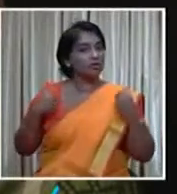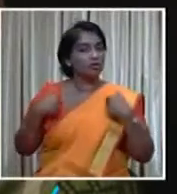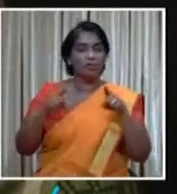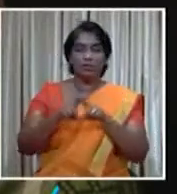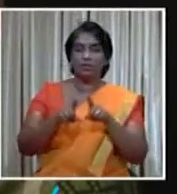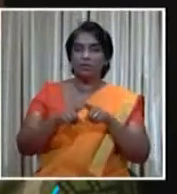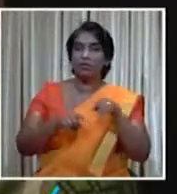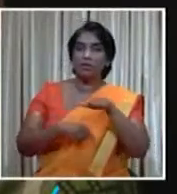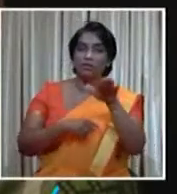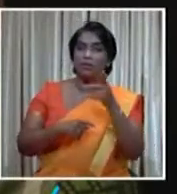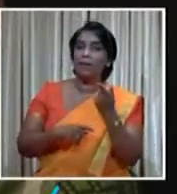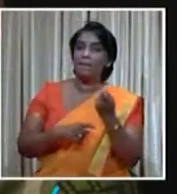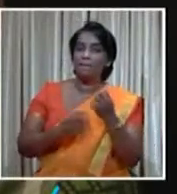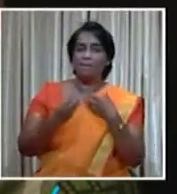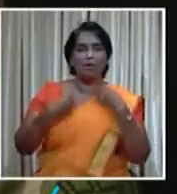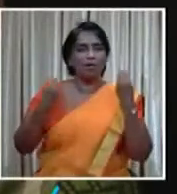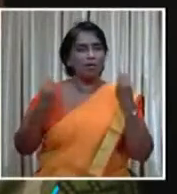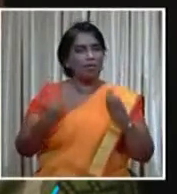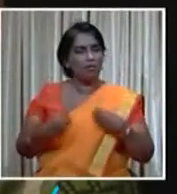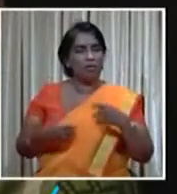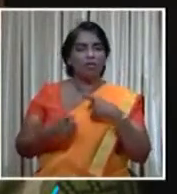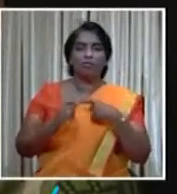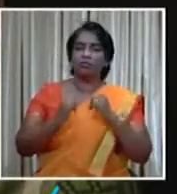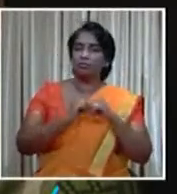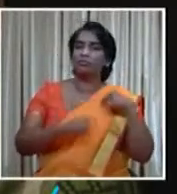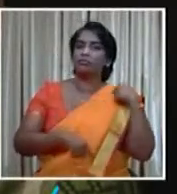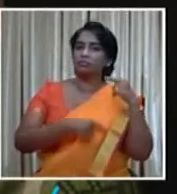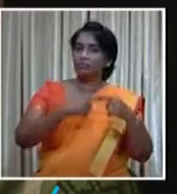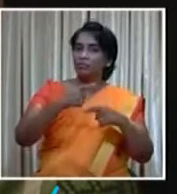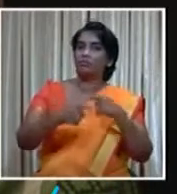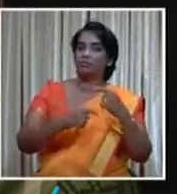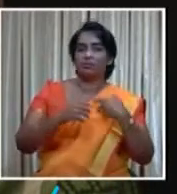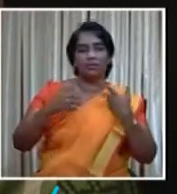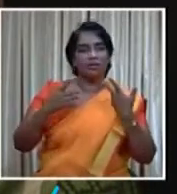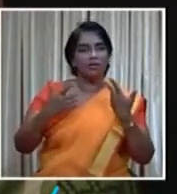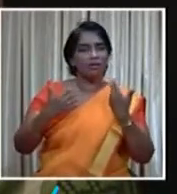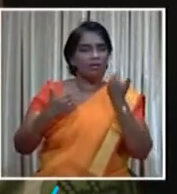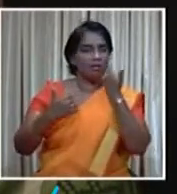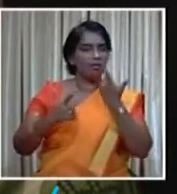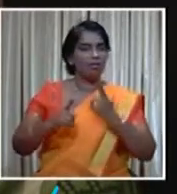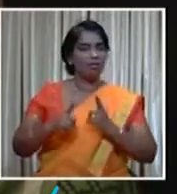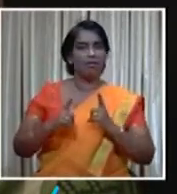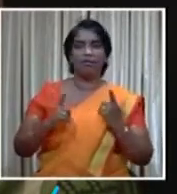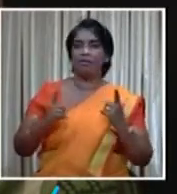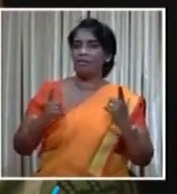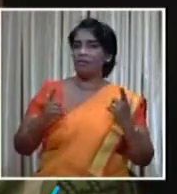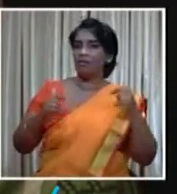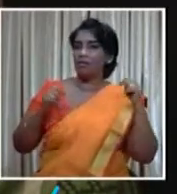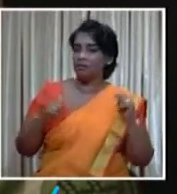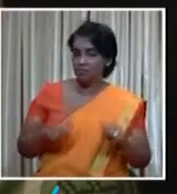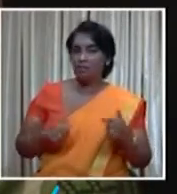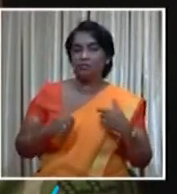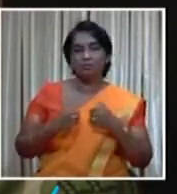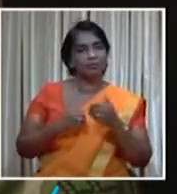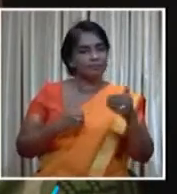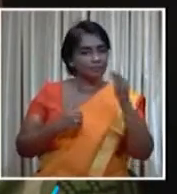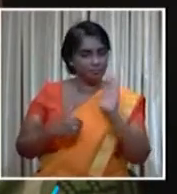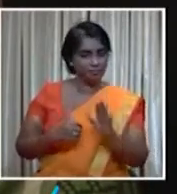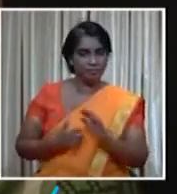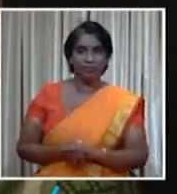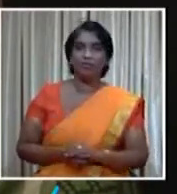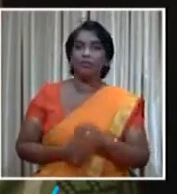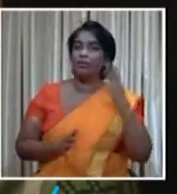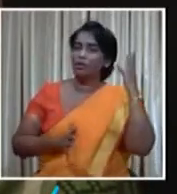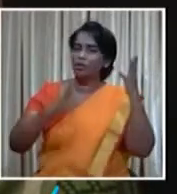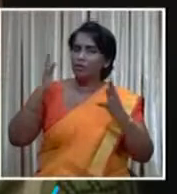සමාජ ආර්ථිකමය පරිහානියෙන් ක්‍රමක්‍රමයෙන් සුවපත් වීමේ උපාය මාර්ග අද ගනිමින් සිටිනවා.